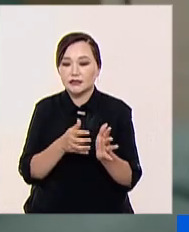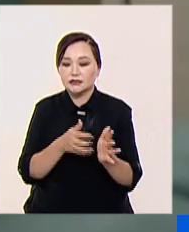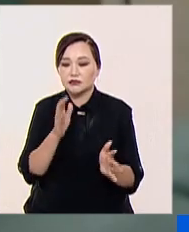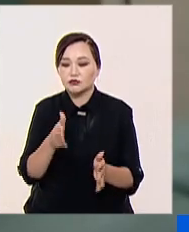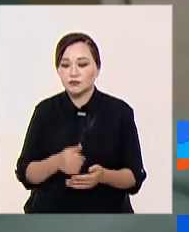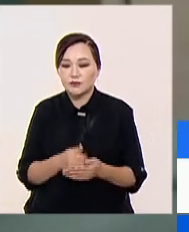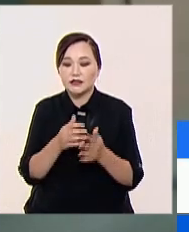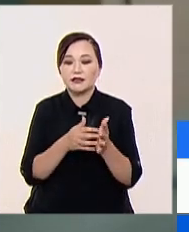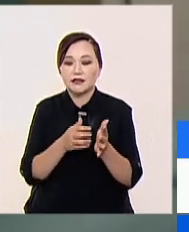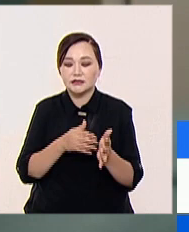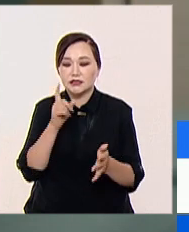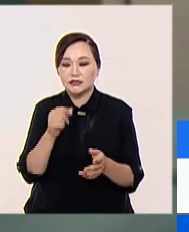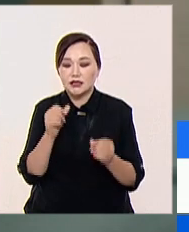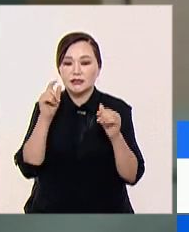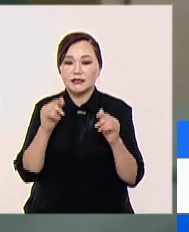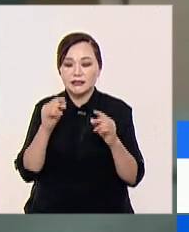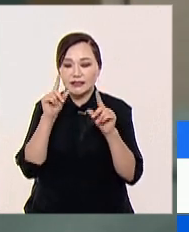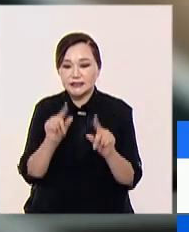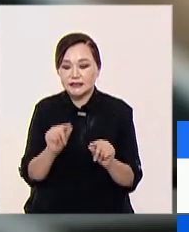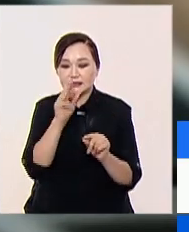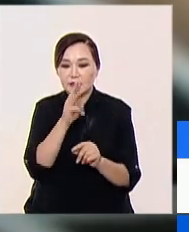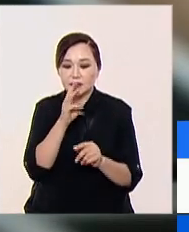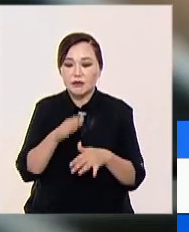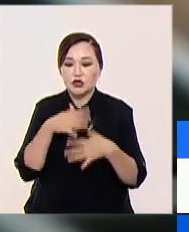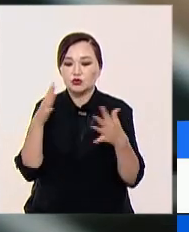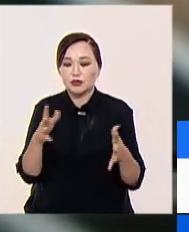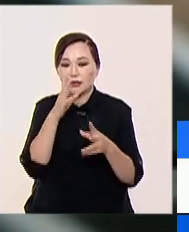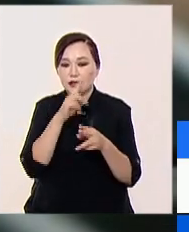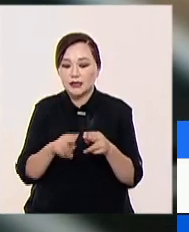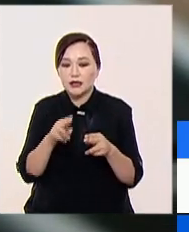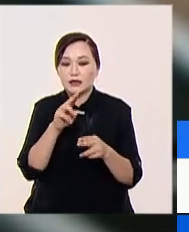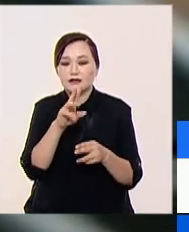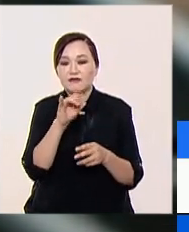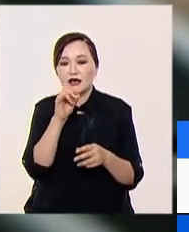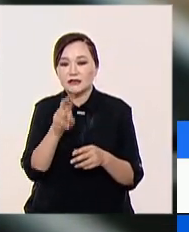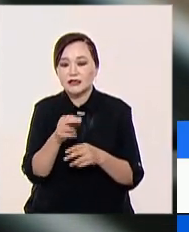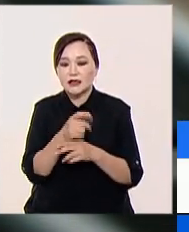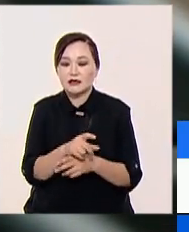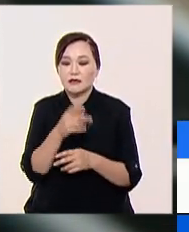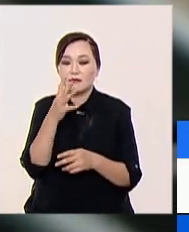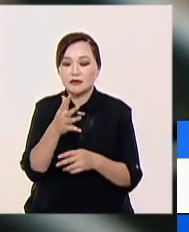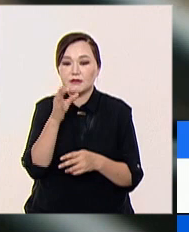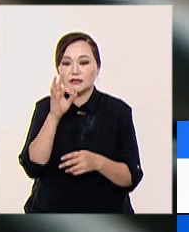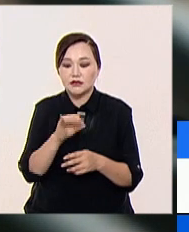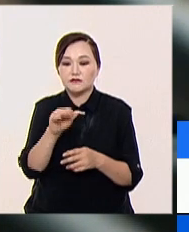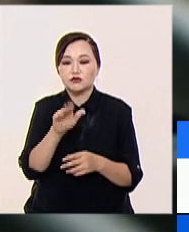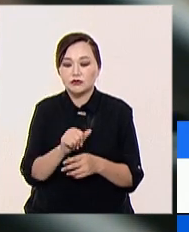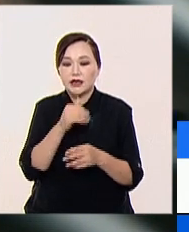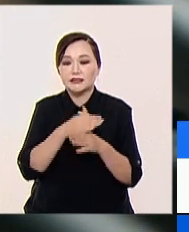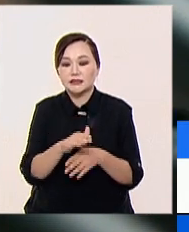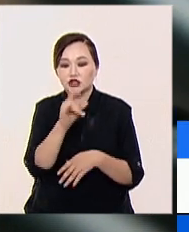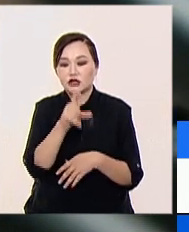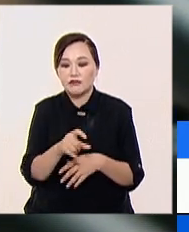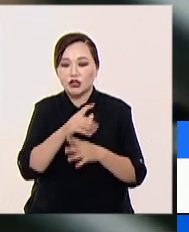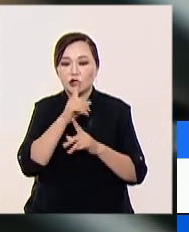недостаточно. Недостаточно из-за низких зарплат и большой инфляции, утверждает Мухтар Тиникеев. 5% взнос для отдельно взятого сотрудника не